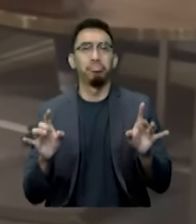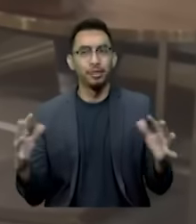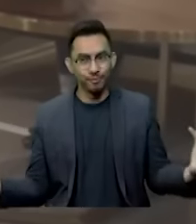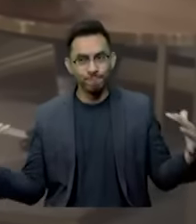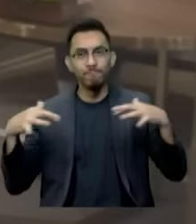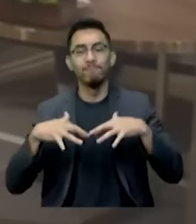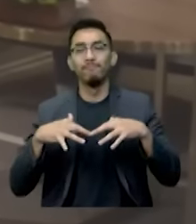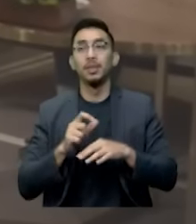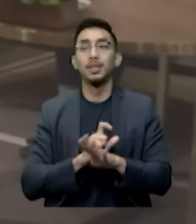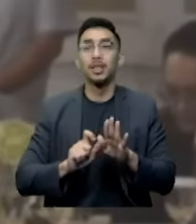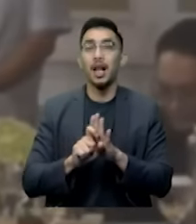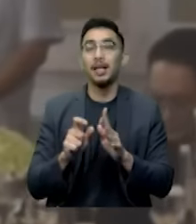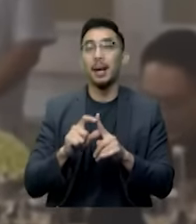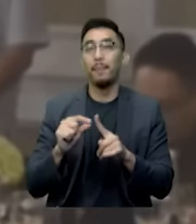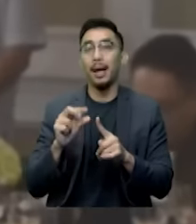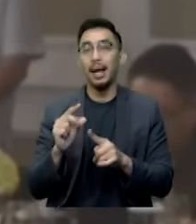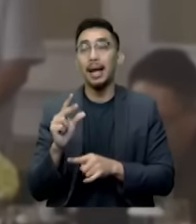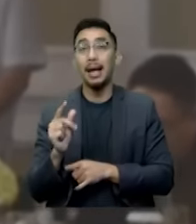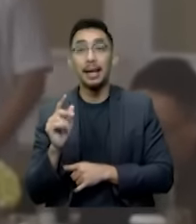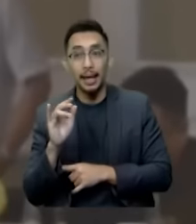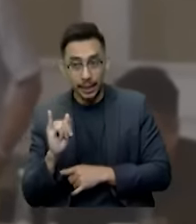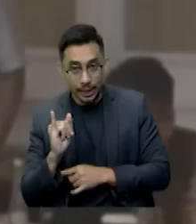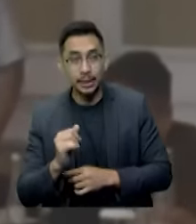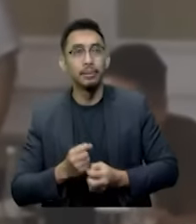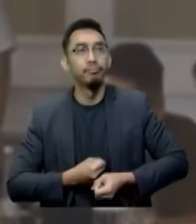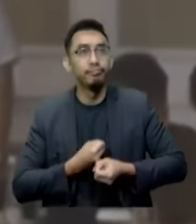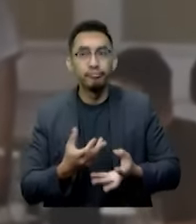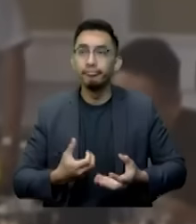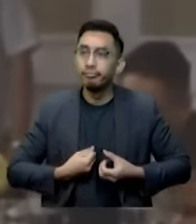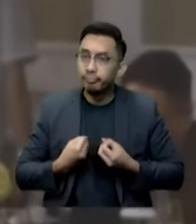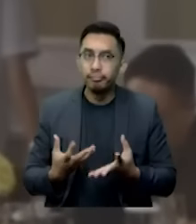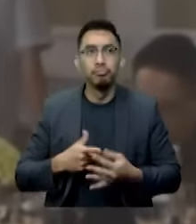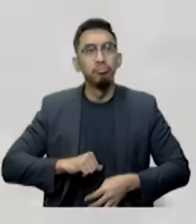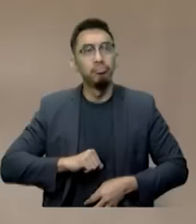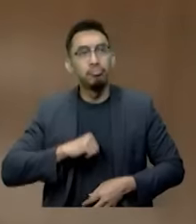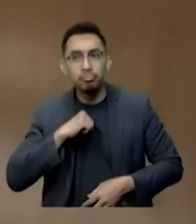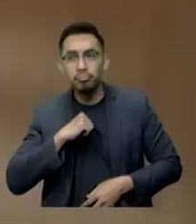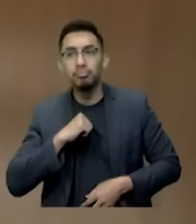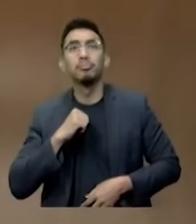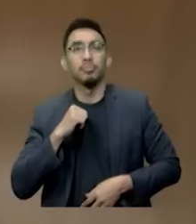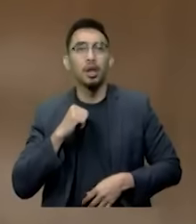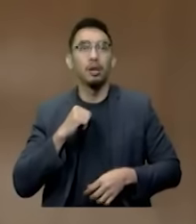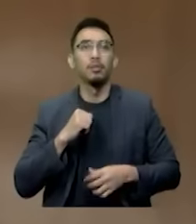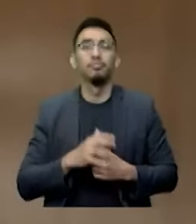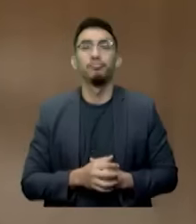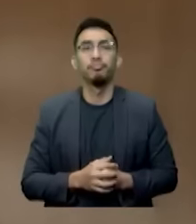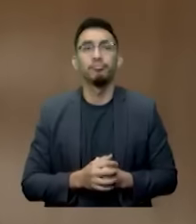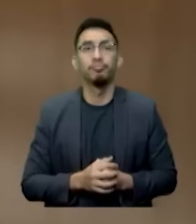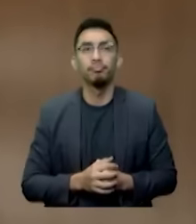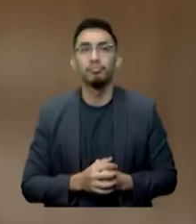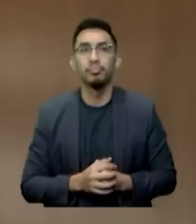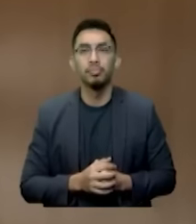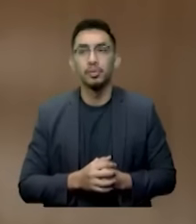ini memberikan tips dan kiat khusus agar rasa percaya meningkat saat berbicara. Tentu banyak sekali yang saya dapatkan, tidak